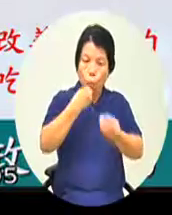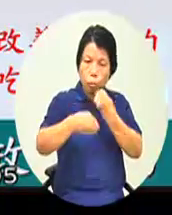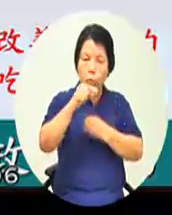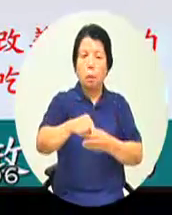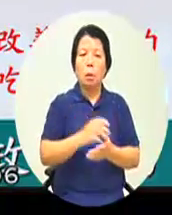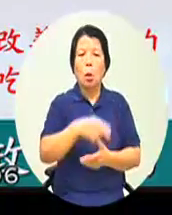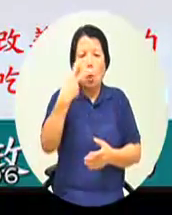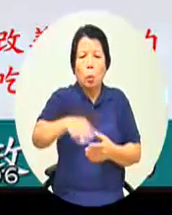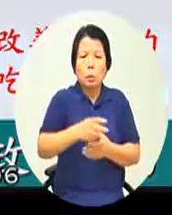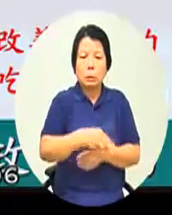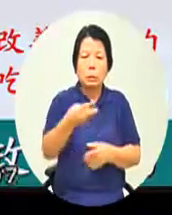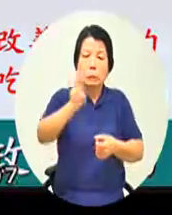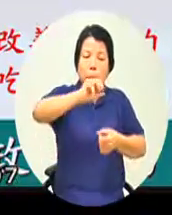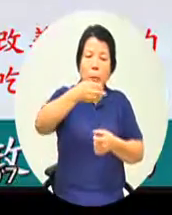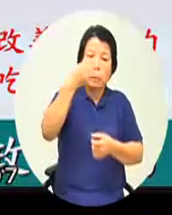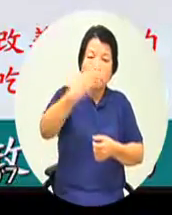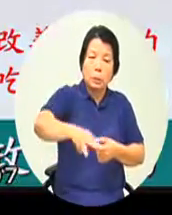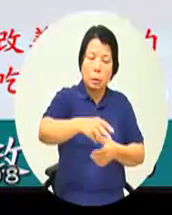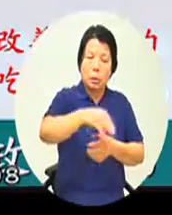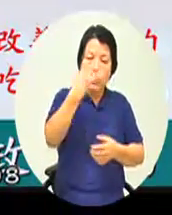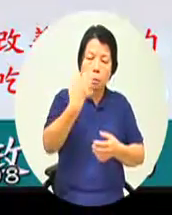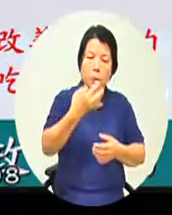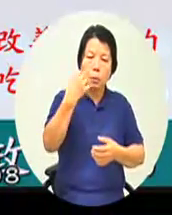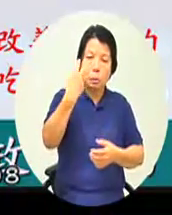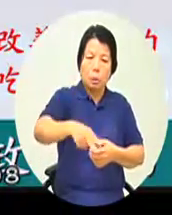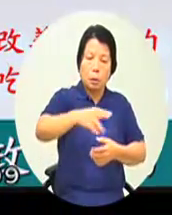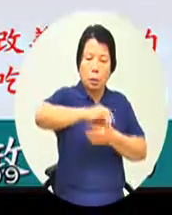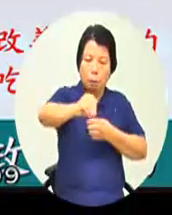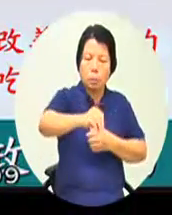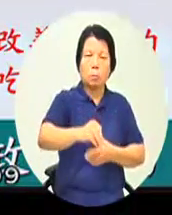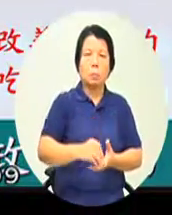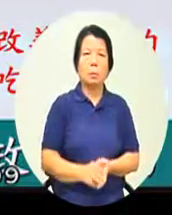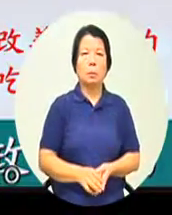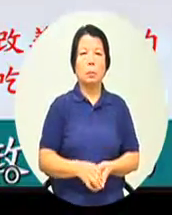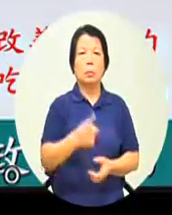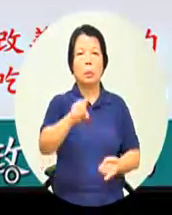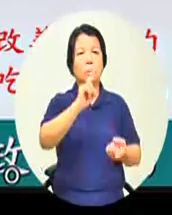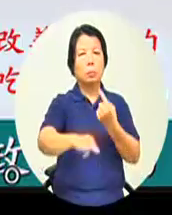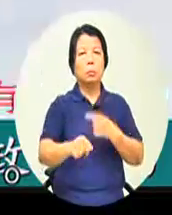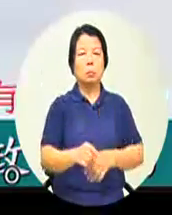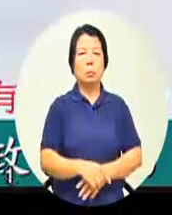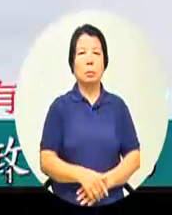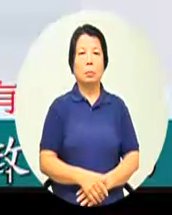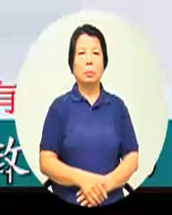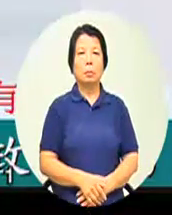在从25%用2.5元呢？这个很奇怪啊！